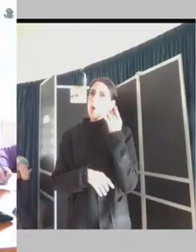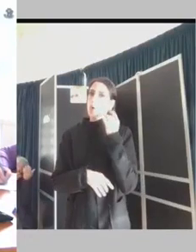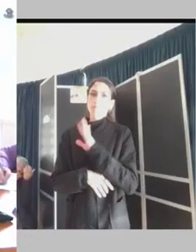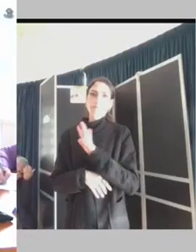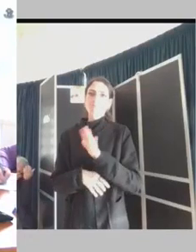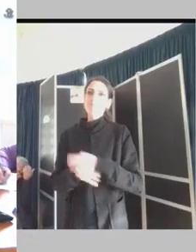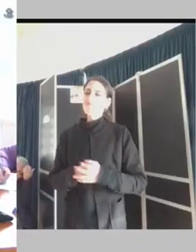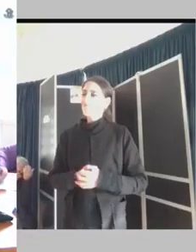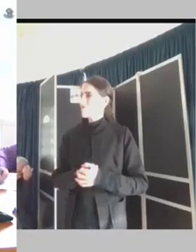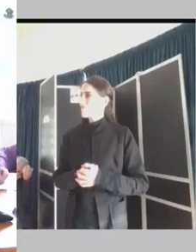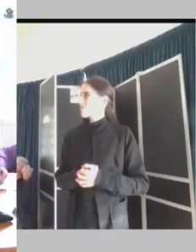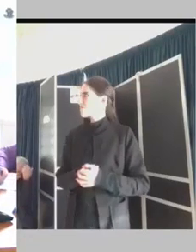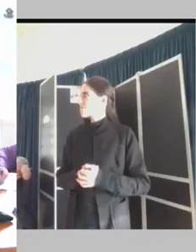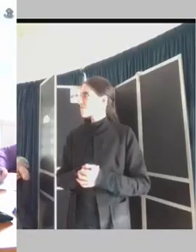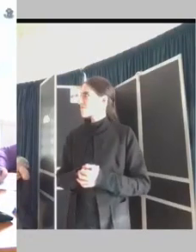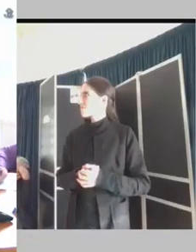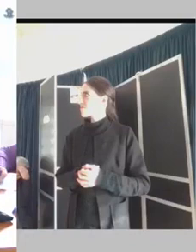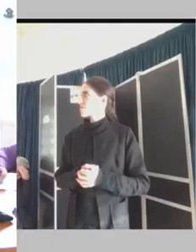Ovviamente